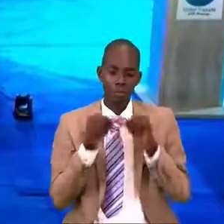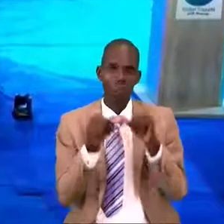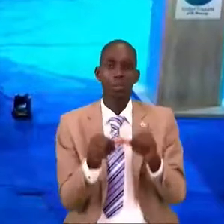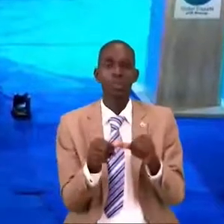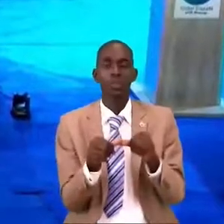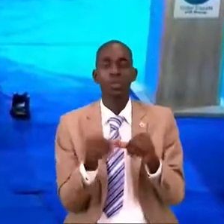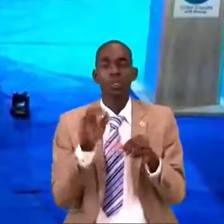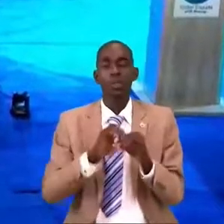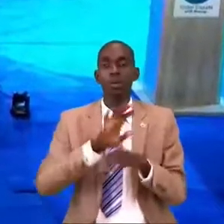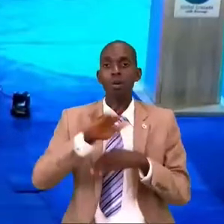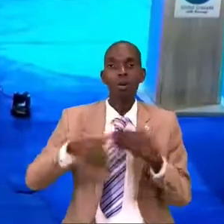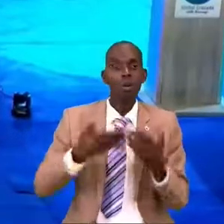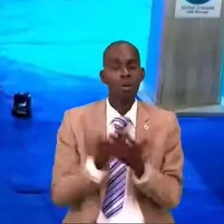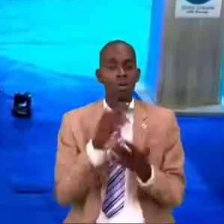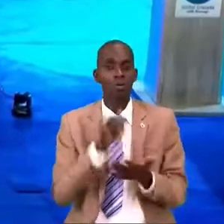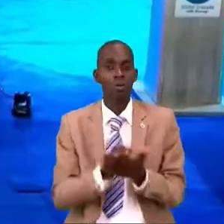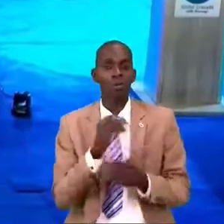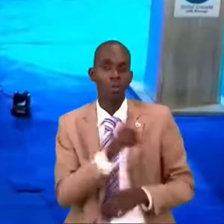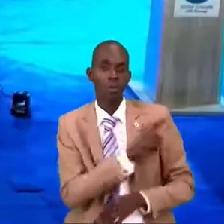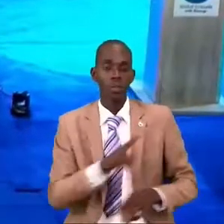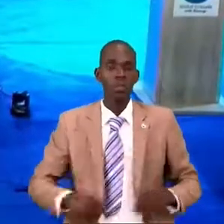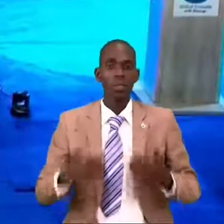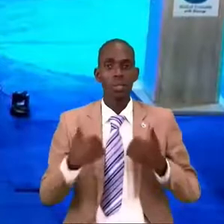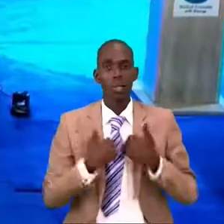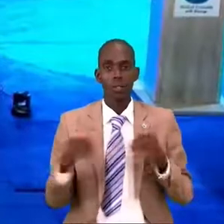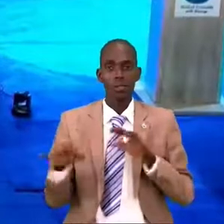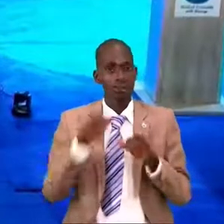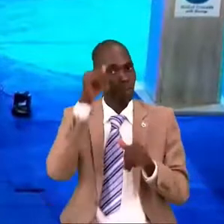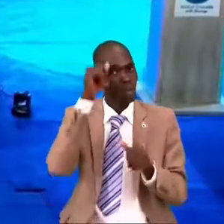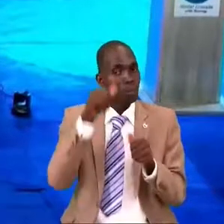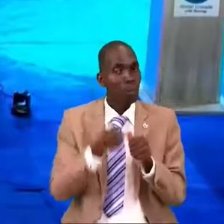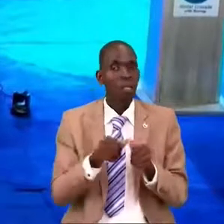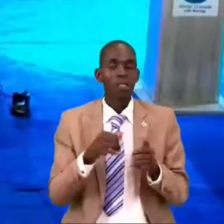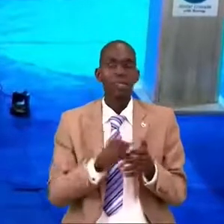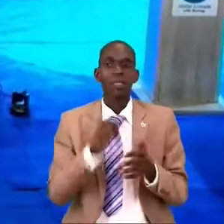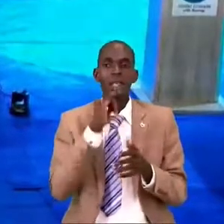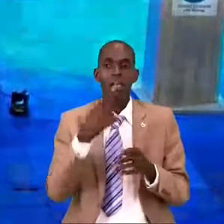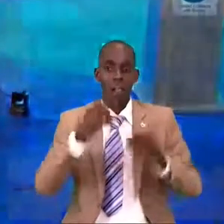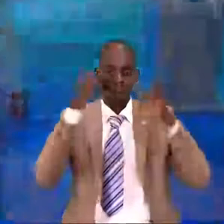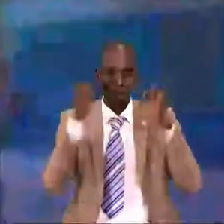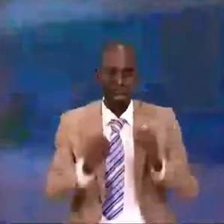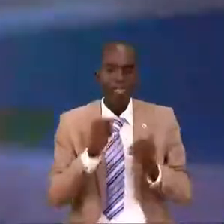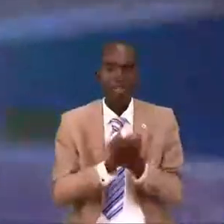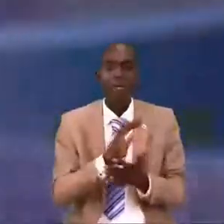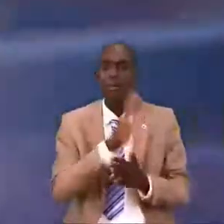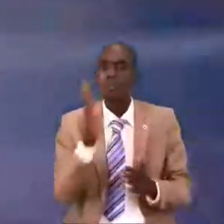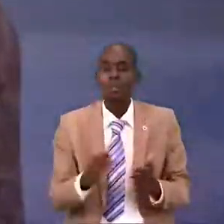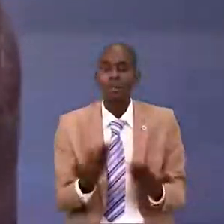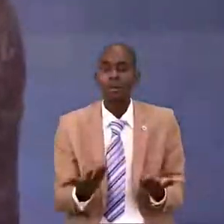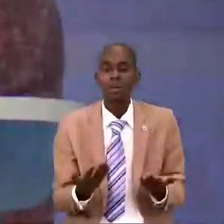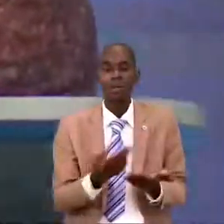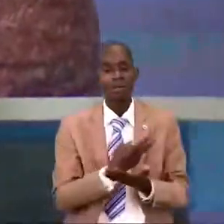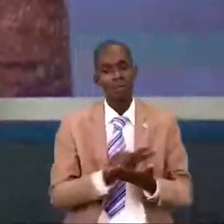Rappelez-vous, c'est la puissance infaillible, la grâce infaillible, le nom infaillible,